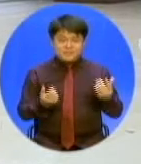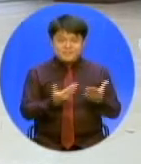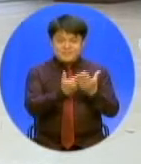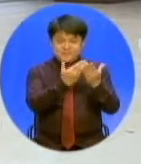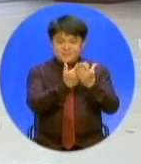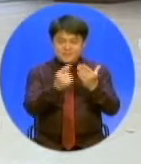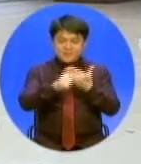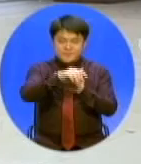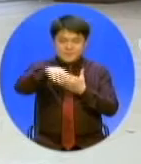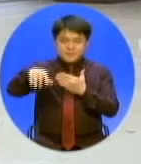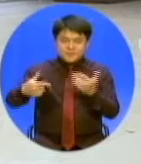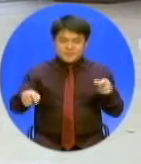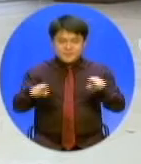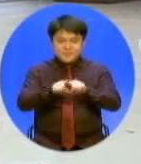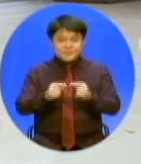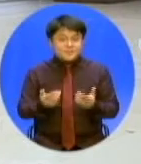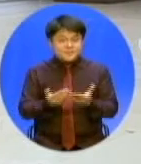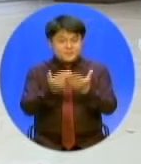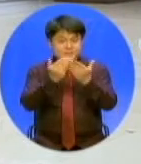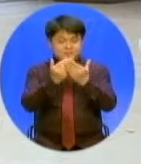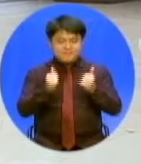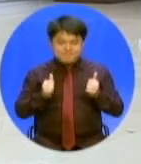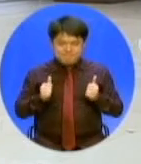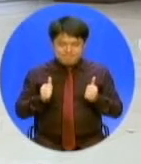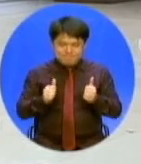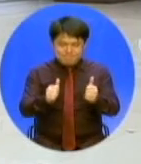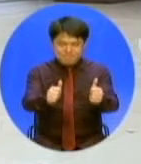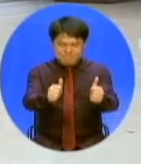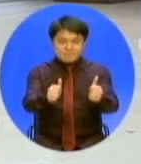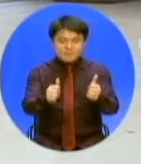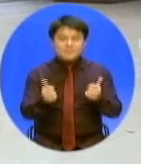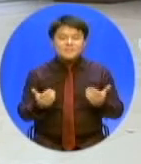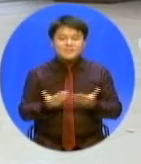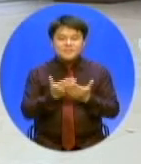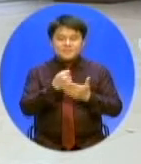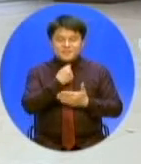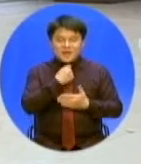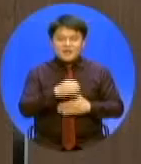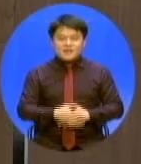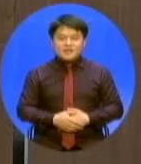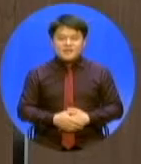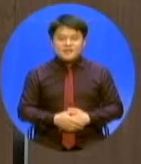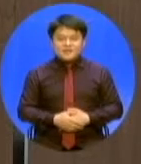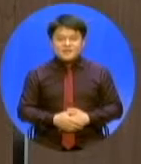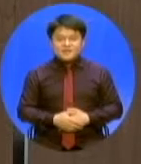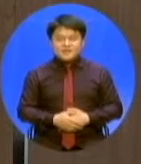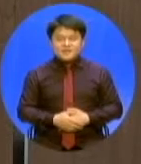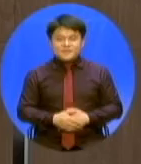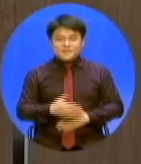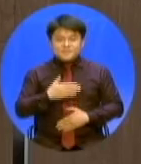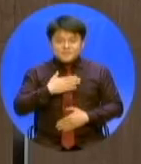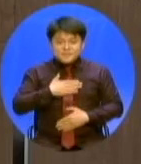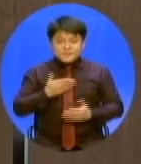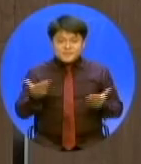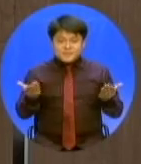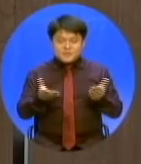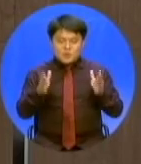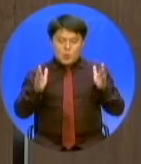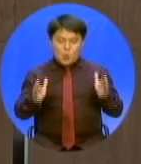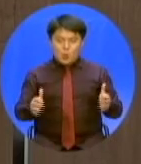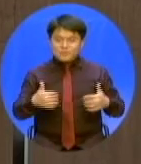또 지역도 함께 성장해가지고 열심히 함께 지속적으로 나가는 게 제 희망입니다. 저는 일하면서